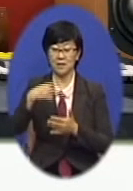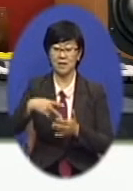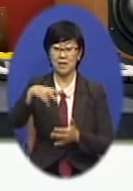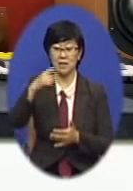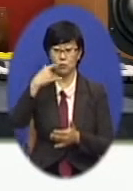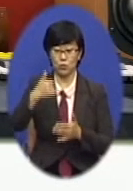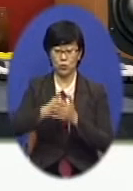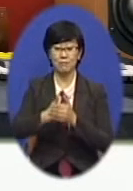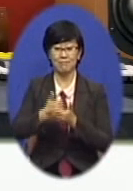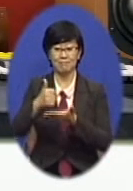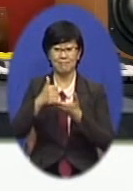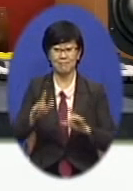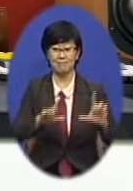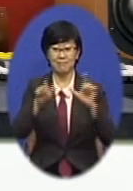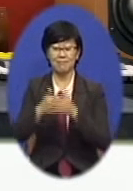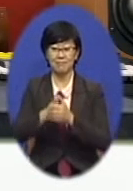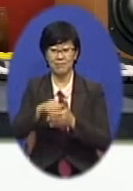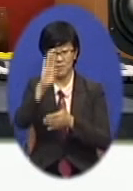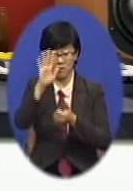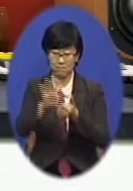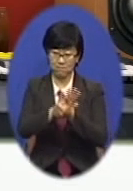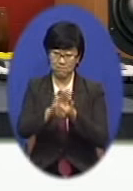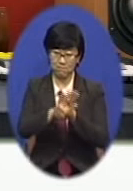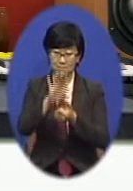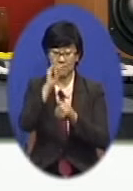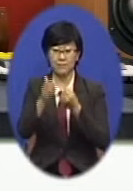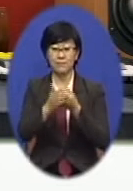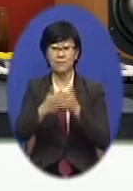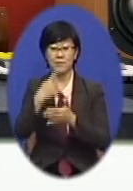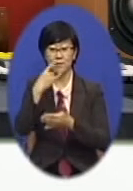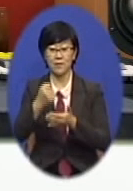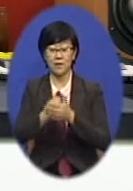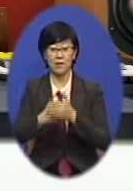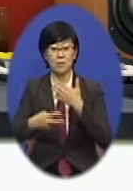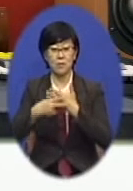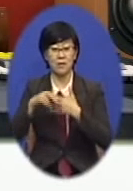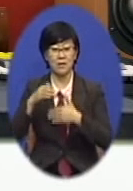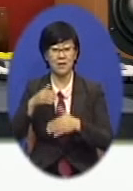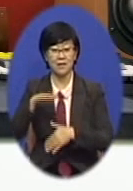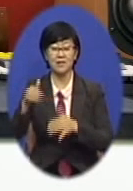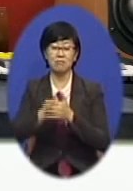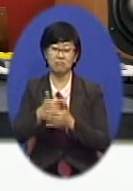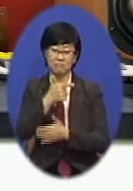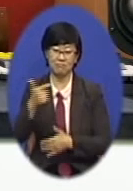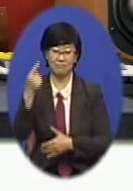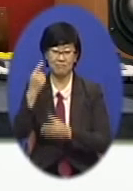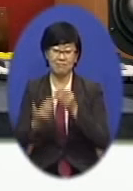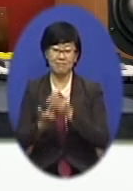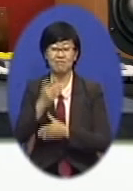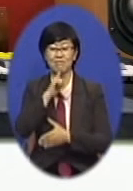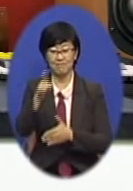지금까지 살았거든요. 네. 정수발을 하는 정관하면서 어머니가 병원에 가시고 나니까 너무 생각이 나서